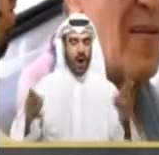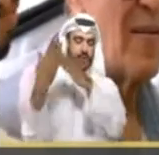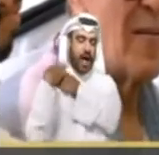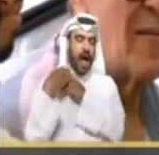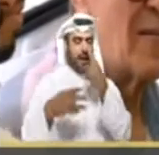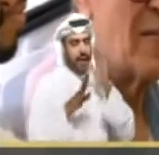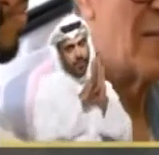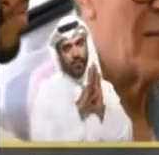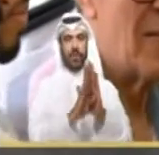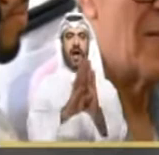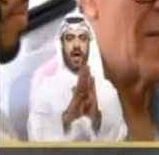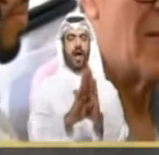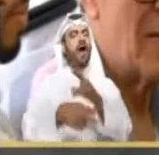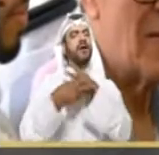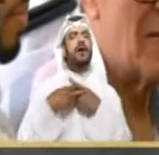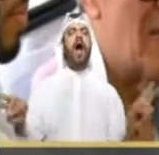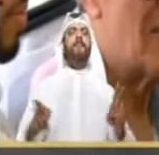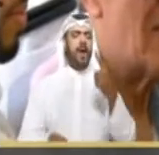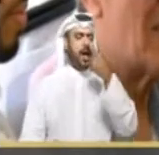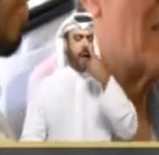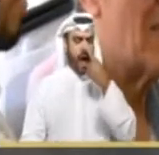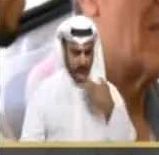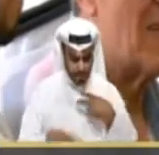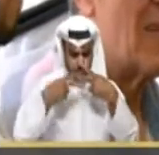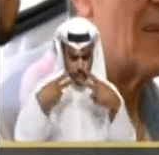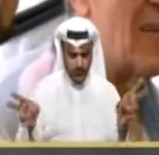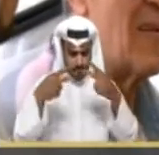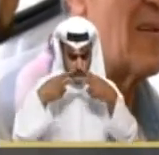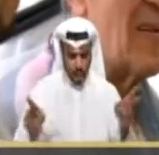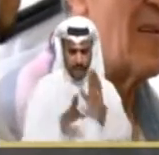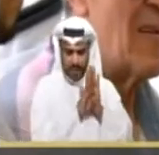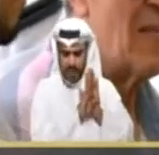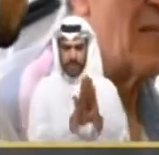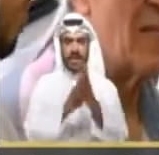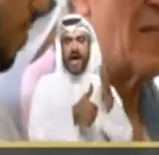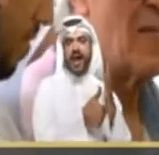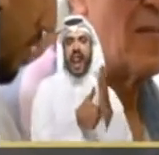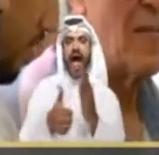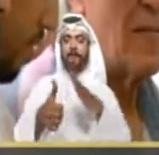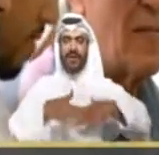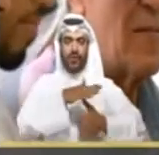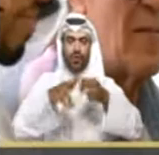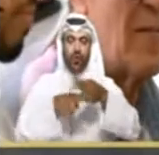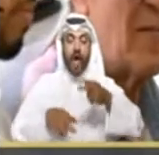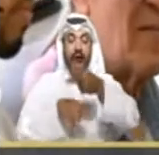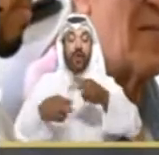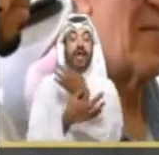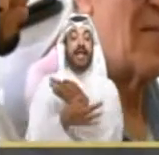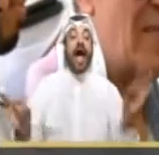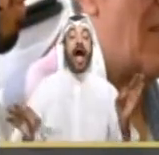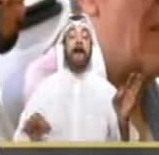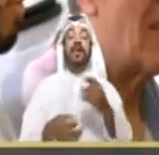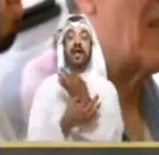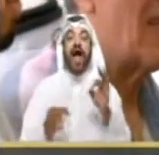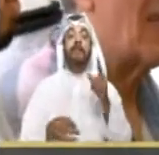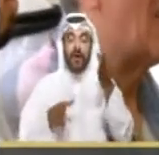تعصاك ونساندك في كل أمر تسير فيه. وأعتقد هذا ما يميز الكويت والكويتيين، بأنه